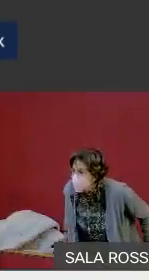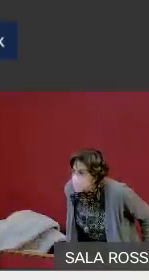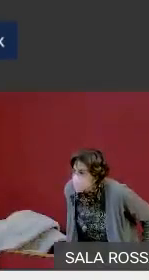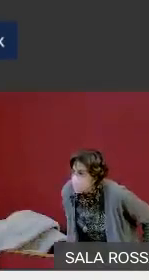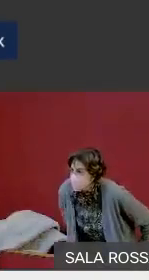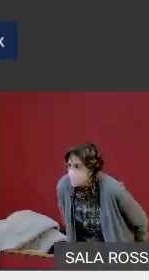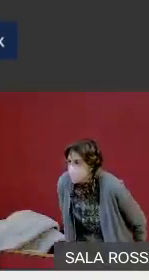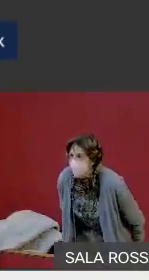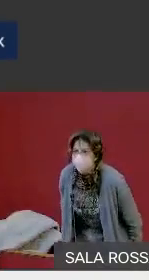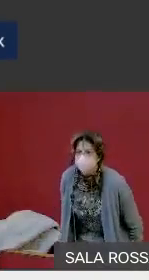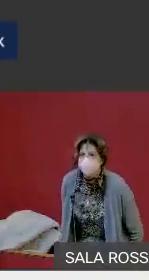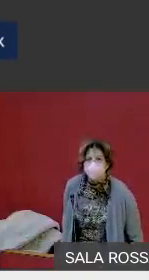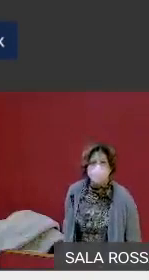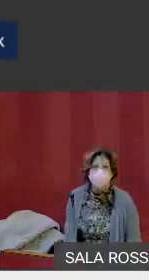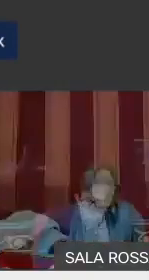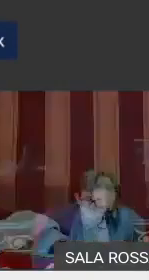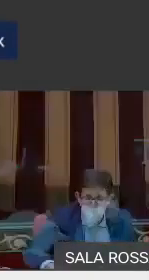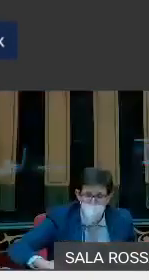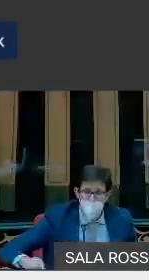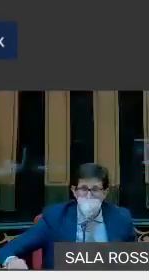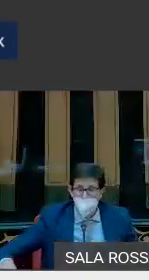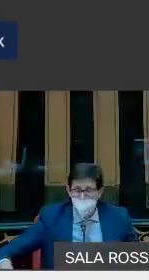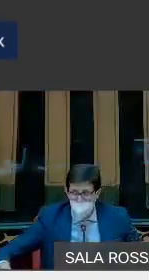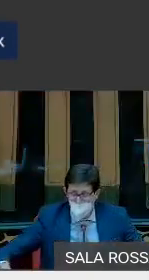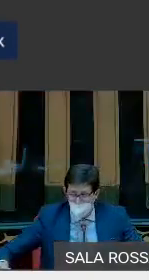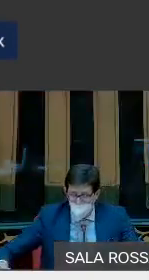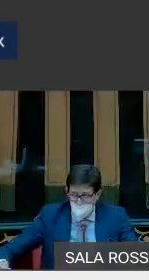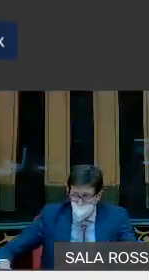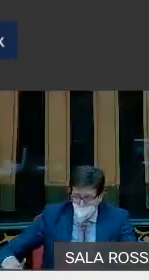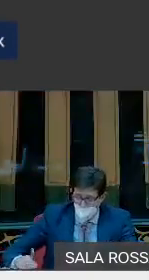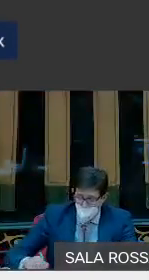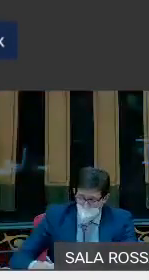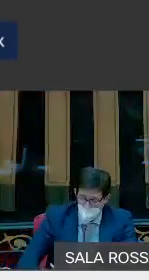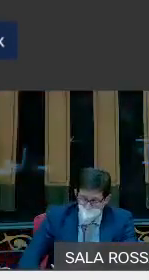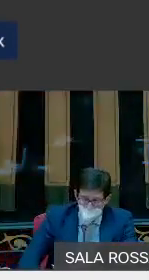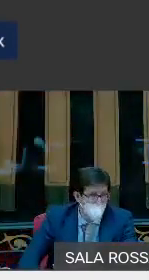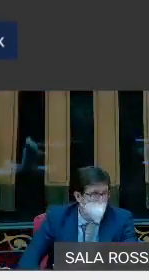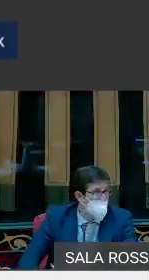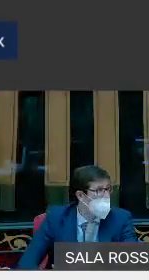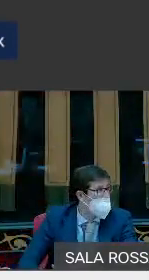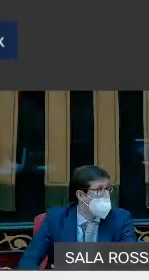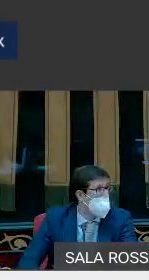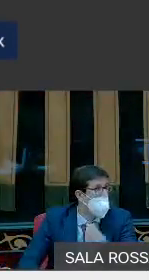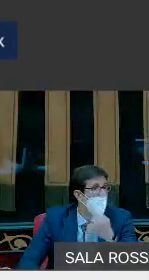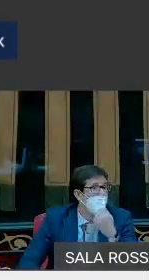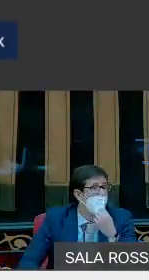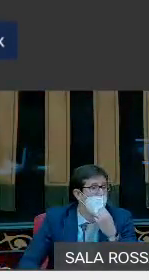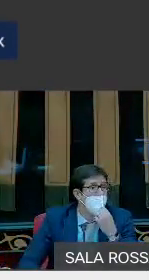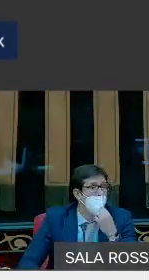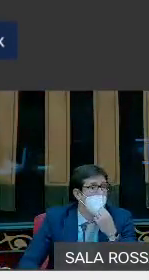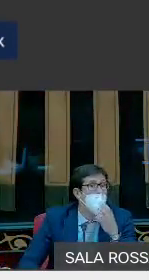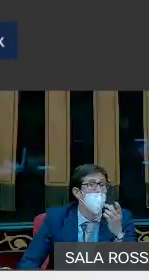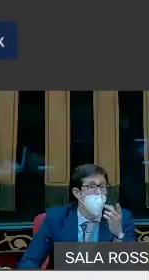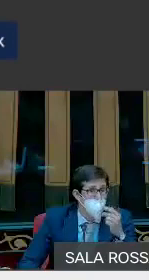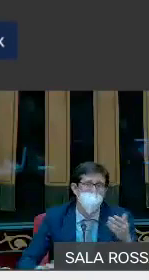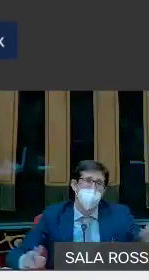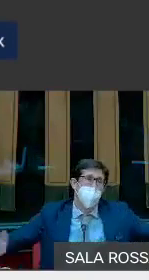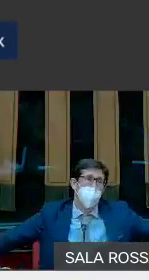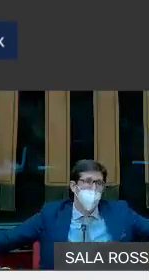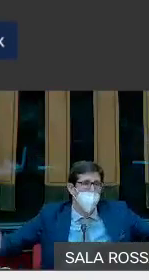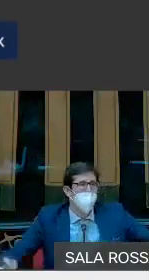sopralluogo grazie passiamo ora alla terza interrogazione ma non verrai